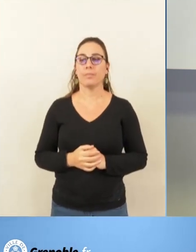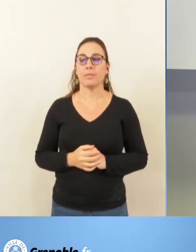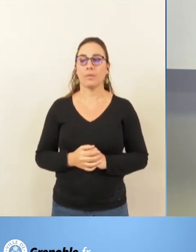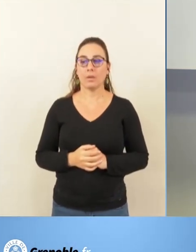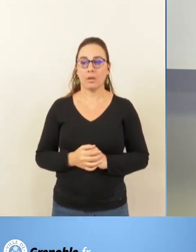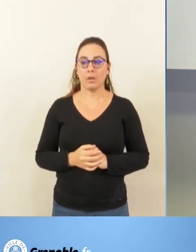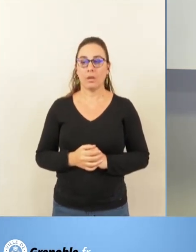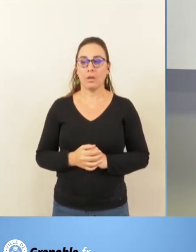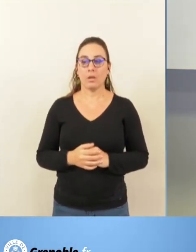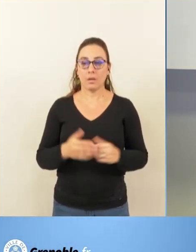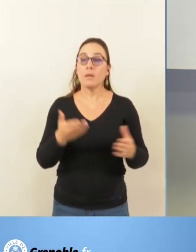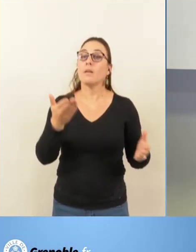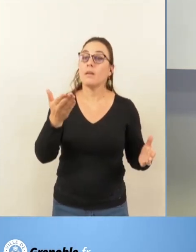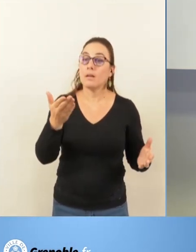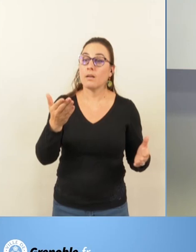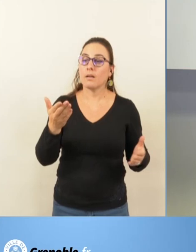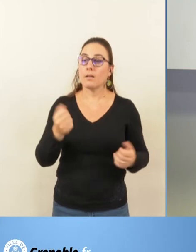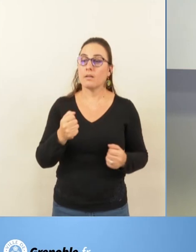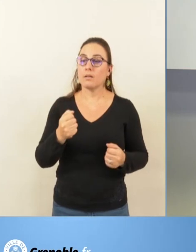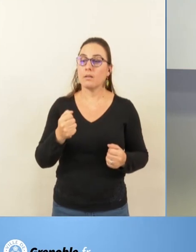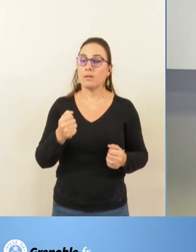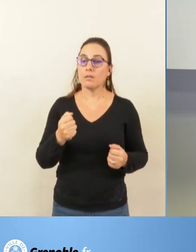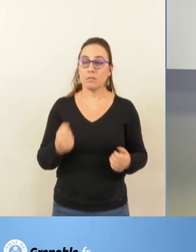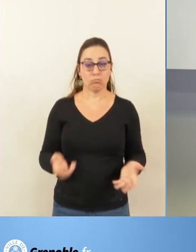donc du coup il y a non